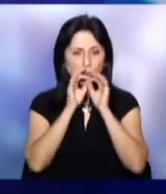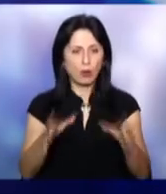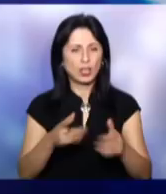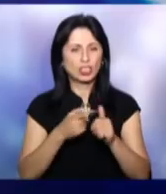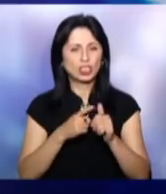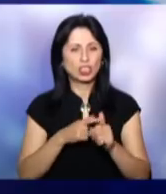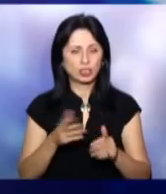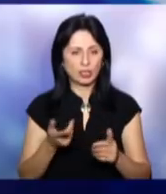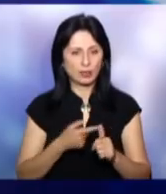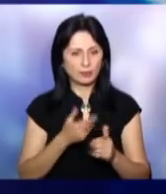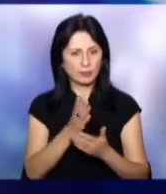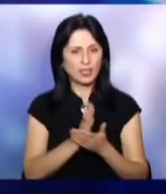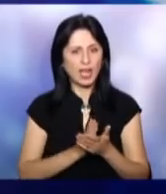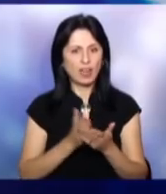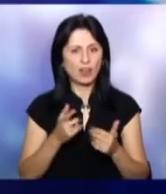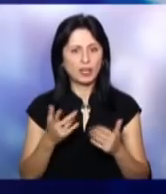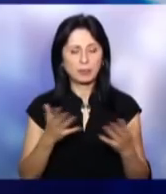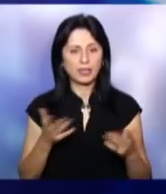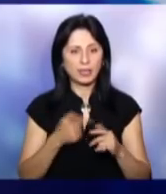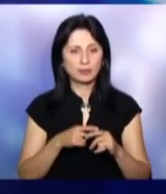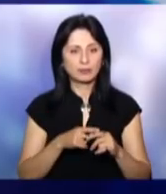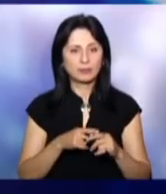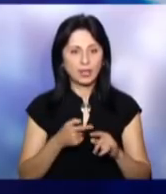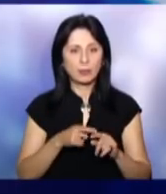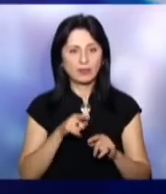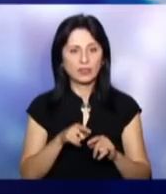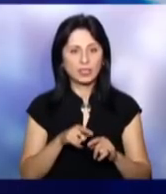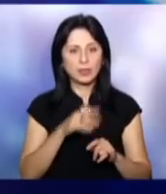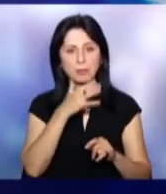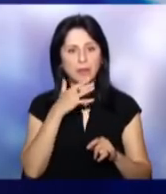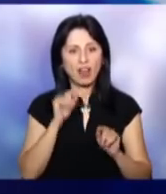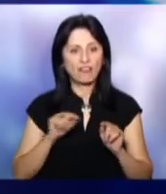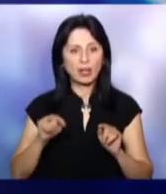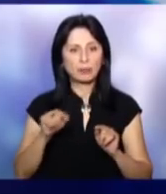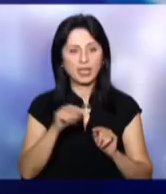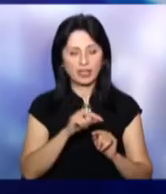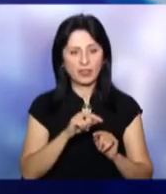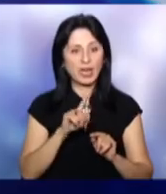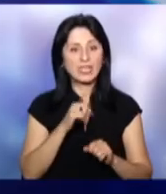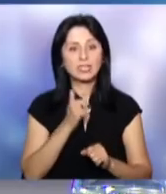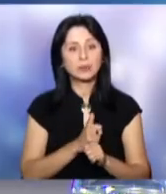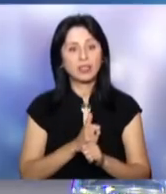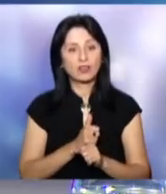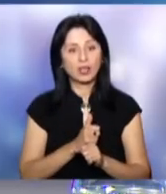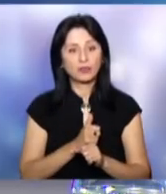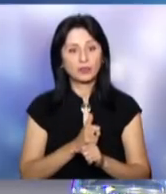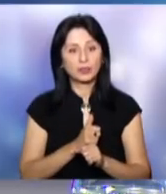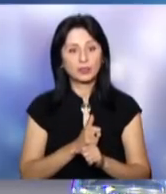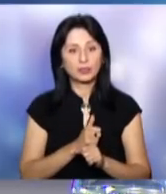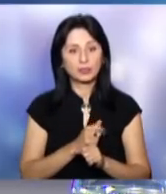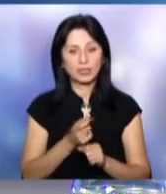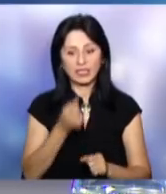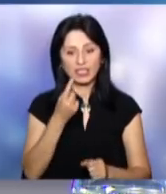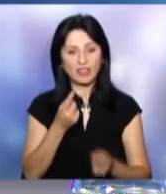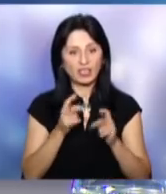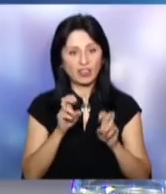არარეალიზებულობის გრძნობას დიდწილად. ასე რომ ამაში მრავალმხრივი და რაც თავარია, ეს გარკვეულწილად